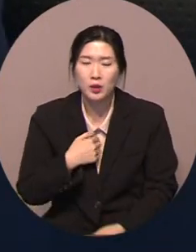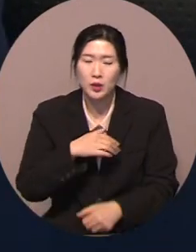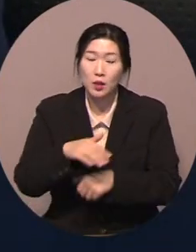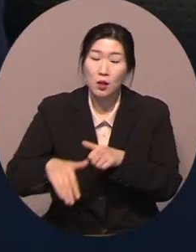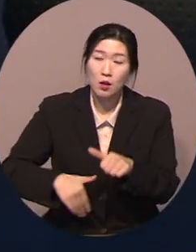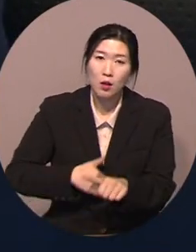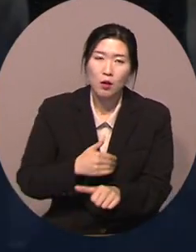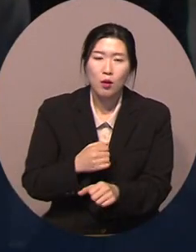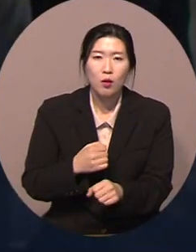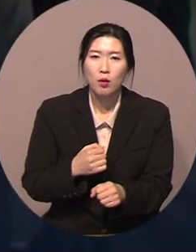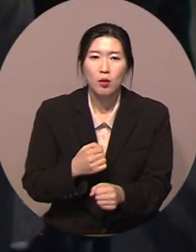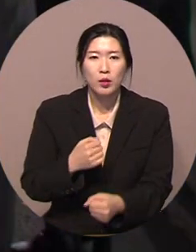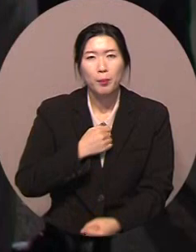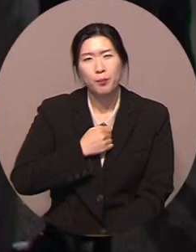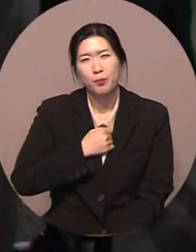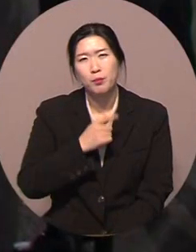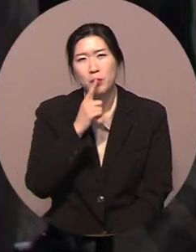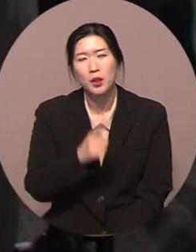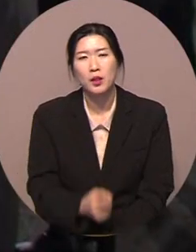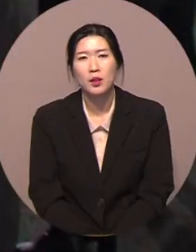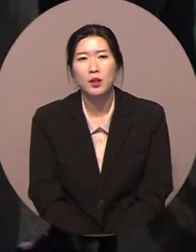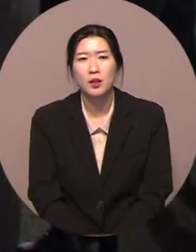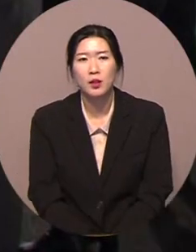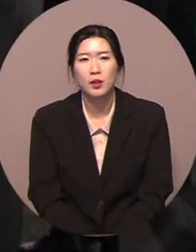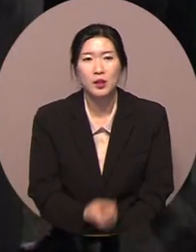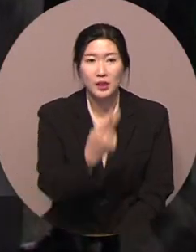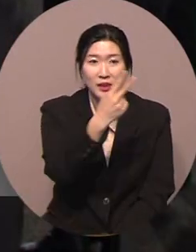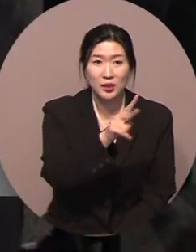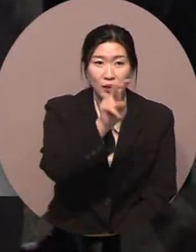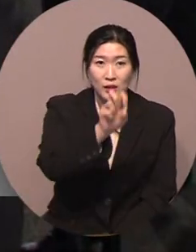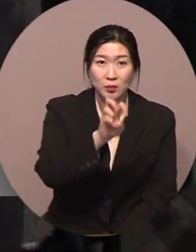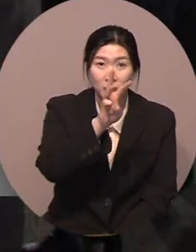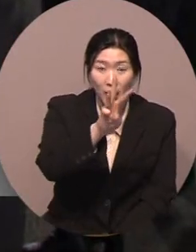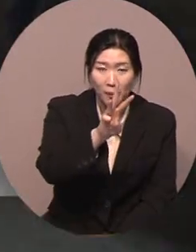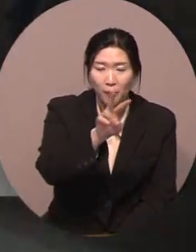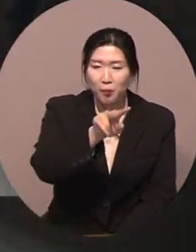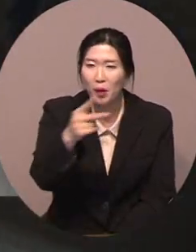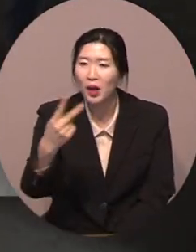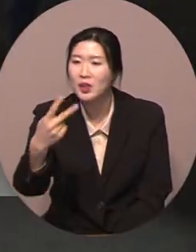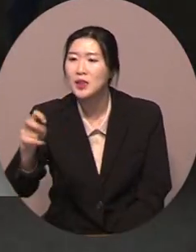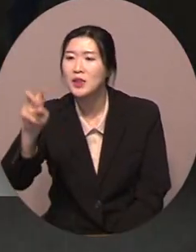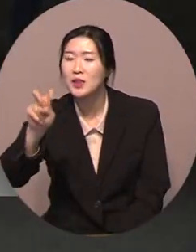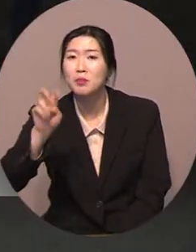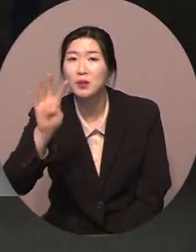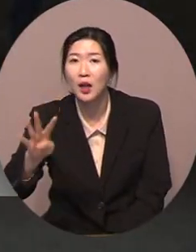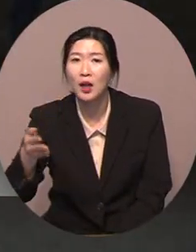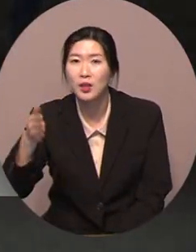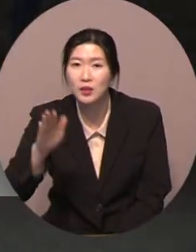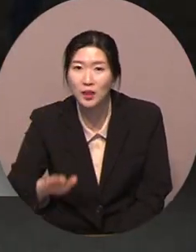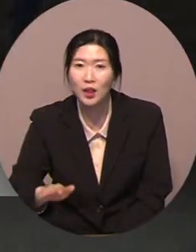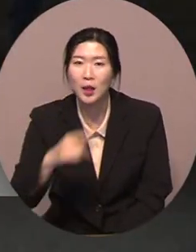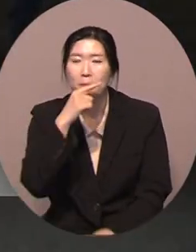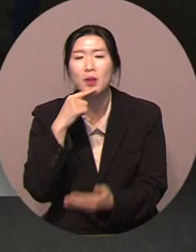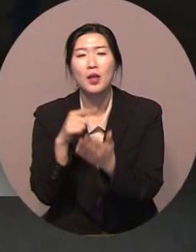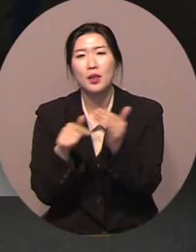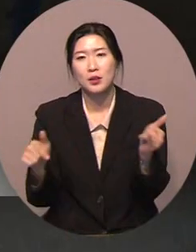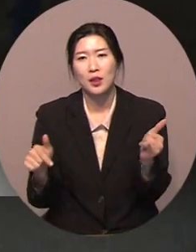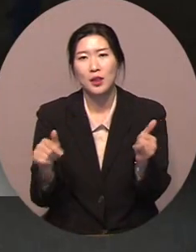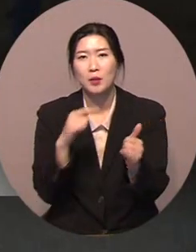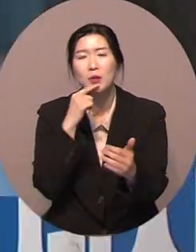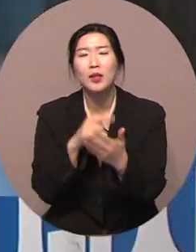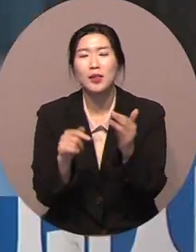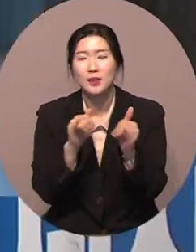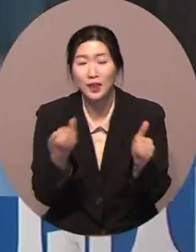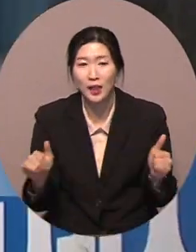있는 방법은 없어요. 해가 바뀌었지만 전세사기 피해자에게 보증금을 먼저 지원하도록 하는 전세사기법